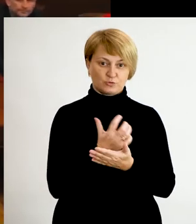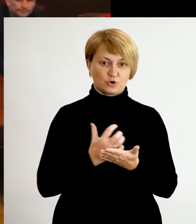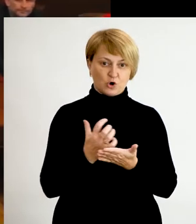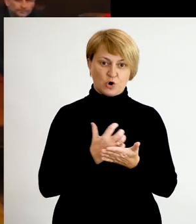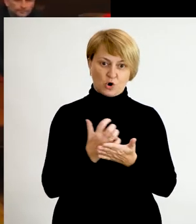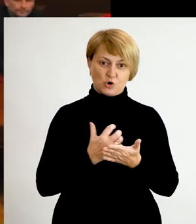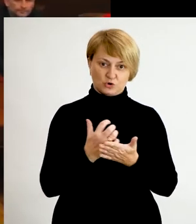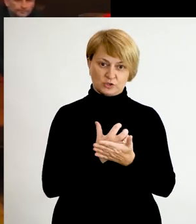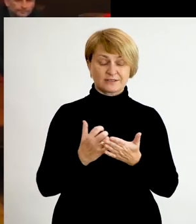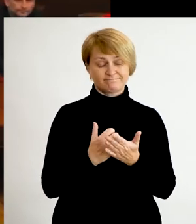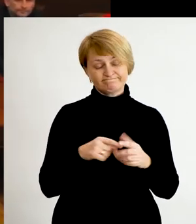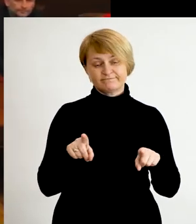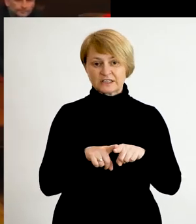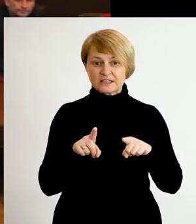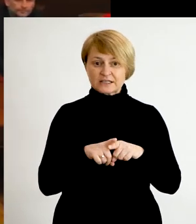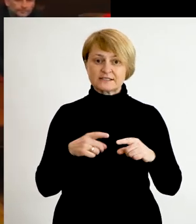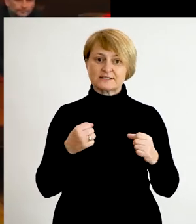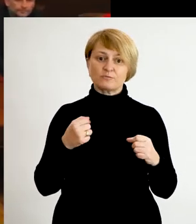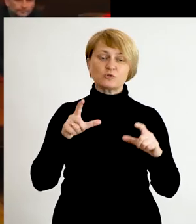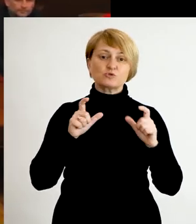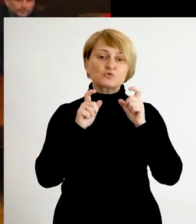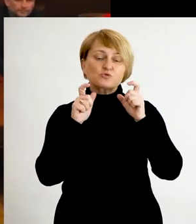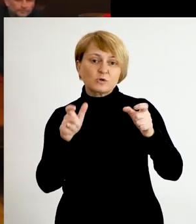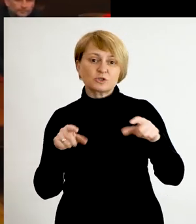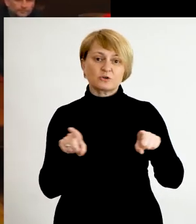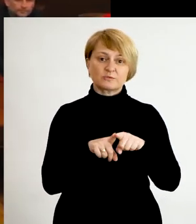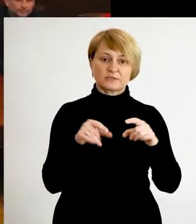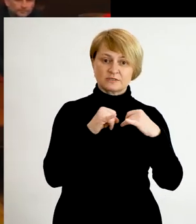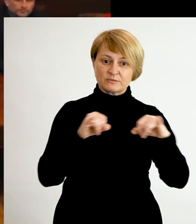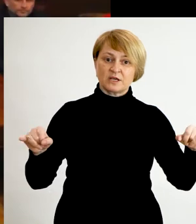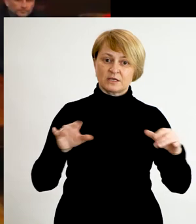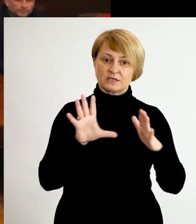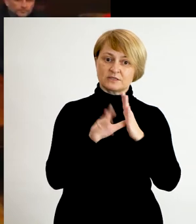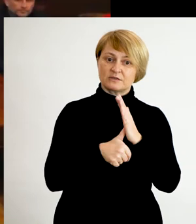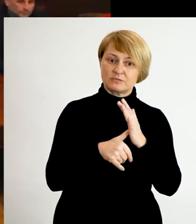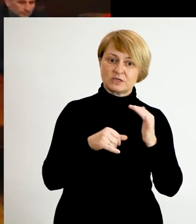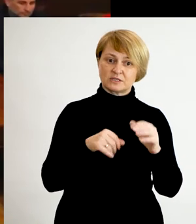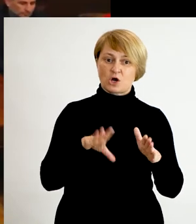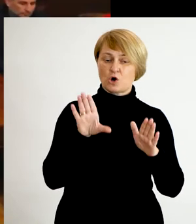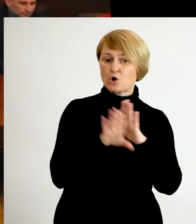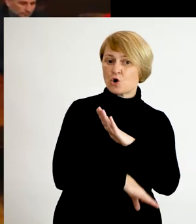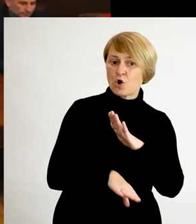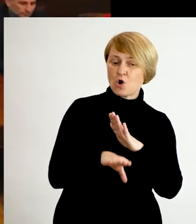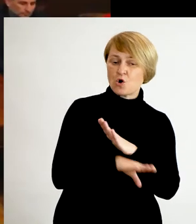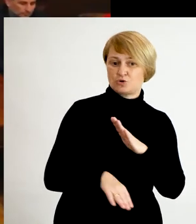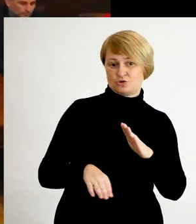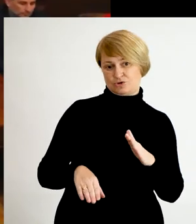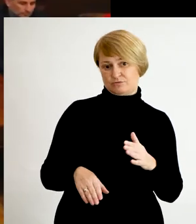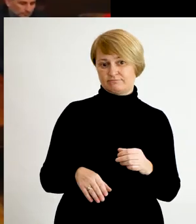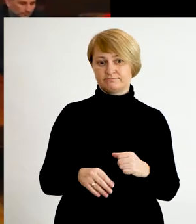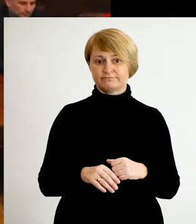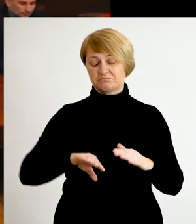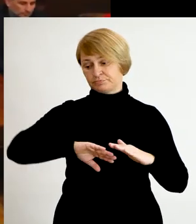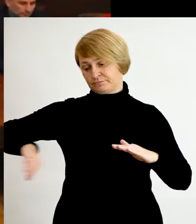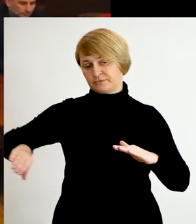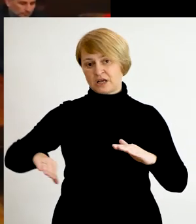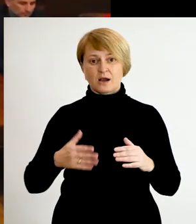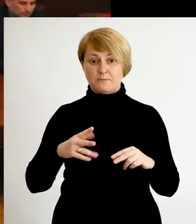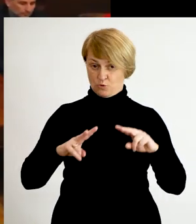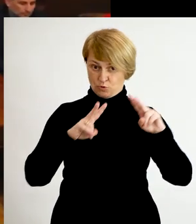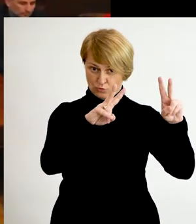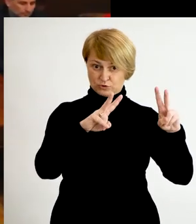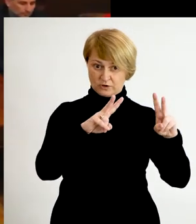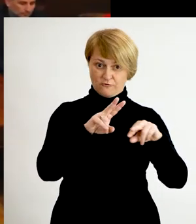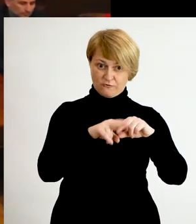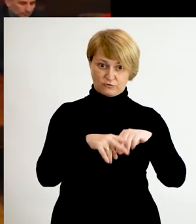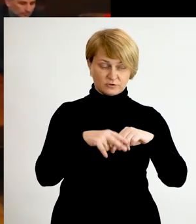możemy. Również apelowałem o to, żeby miasto, jak inne miasta wojewódzkie, nie było traktowane jako gorszy podmiot, ale miało możliwość uczestnictwa